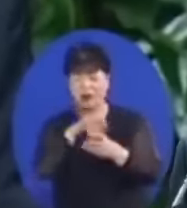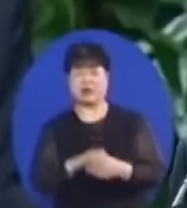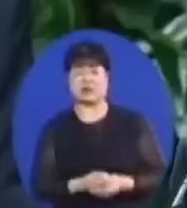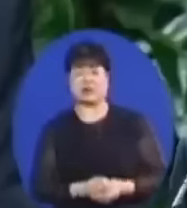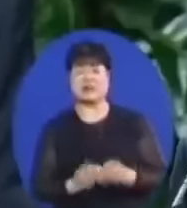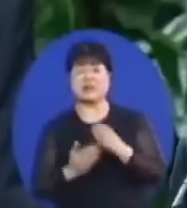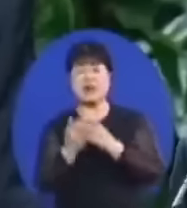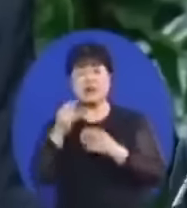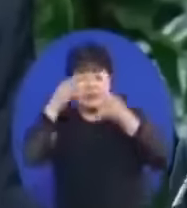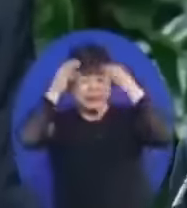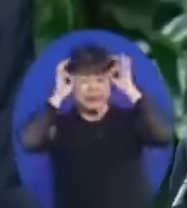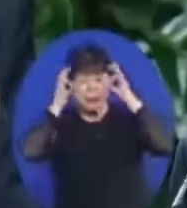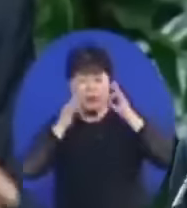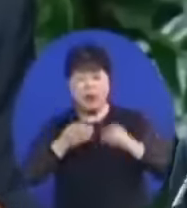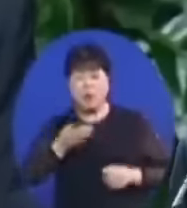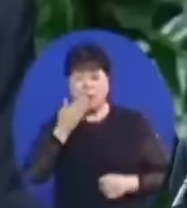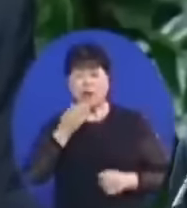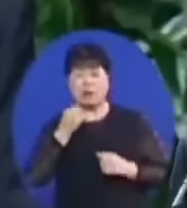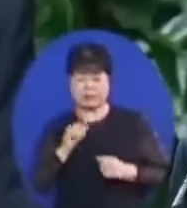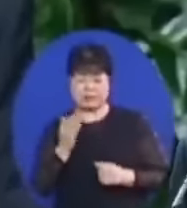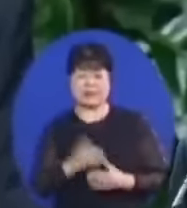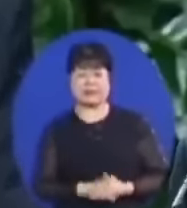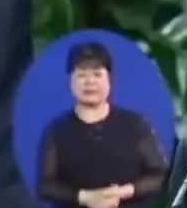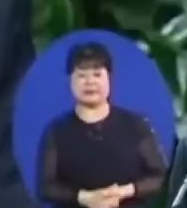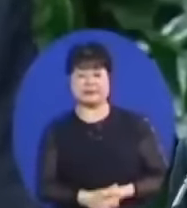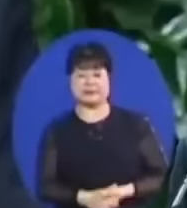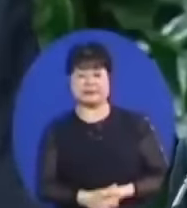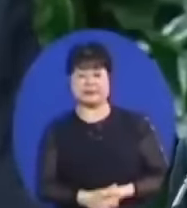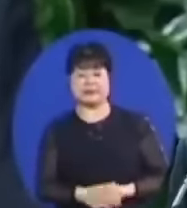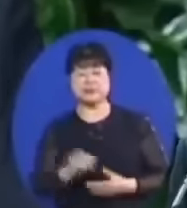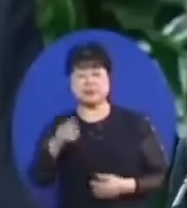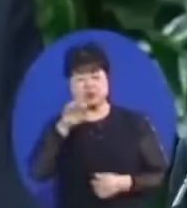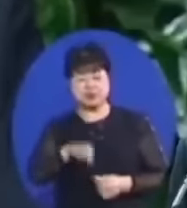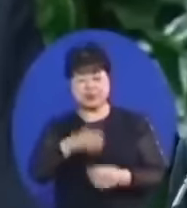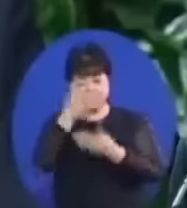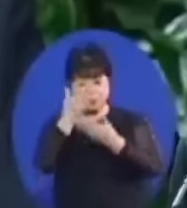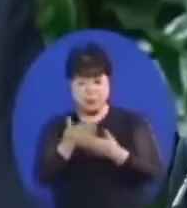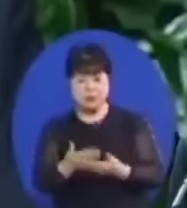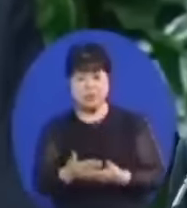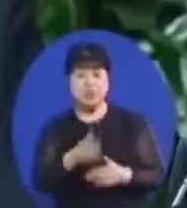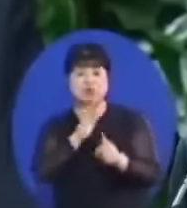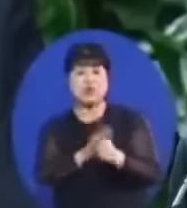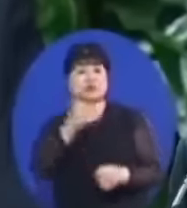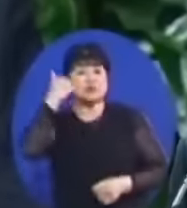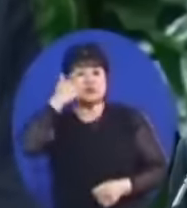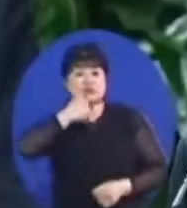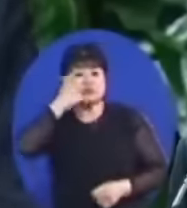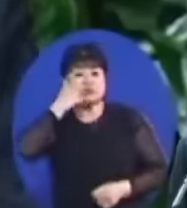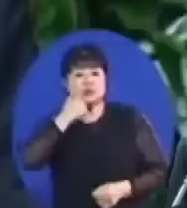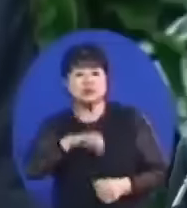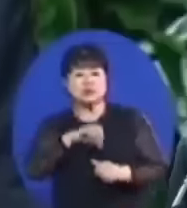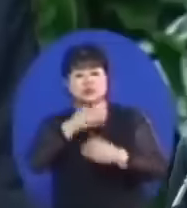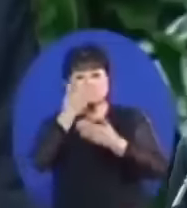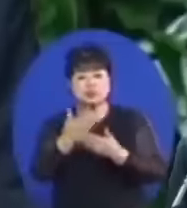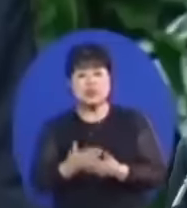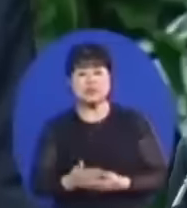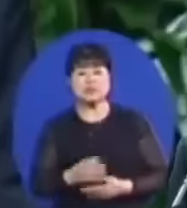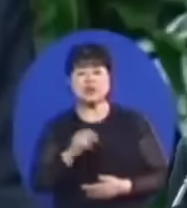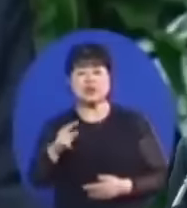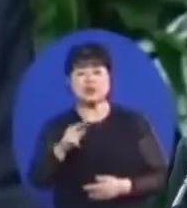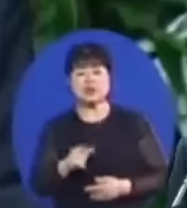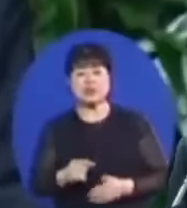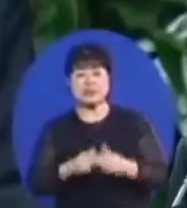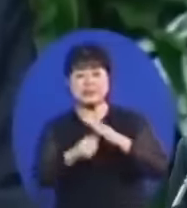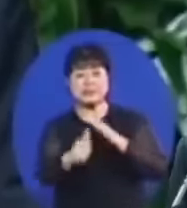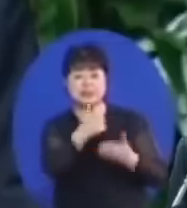나고 이마에 땀을 흘려야 먹고 살 것이라고 말했지 않습니까? 이 저주받은 땅에 누가 우리를 도와주고 있느냐? 저주받은 여리고에